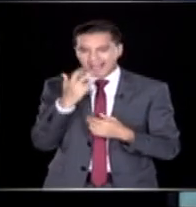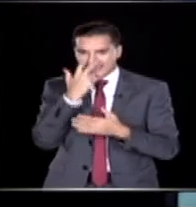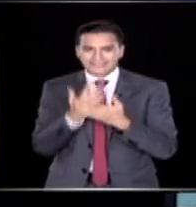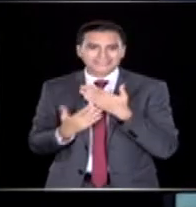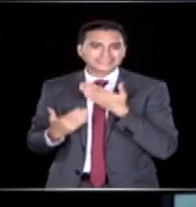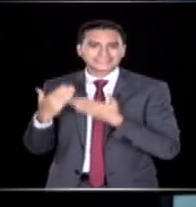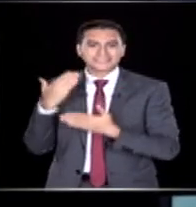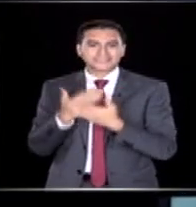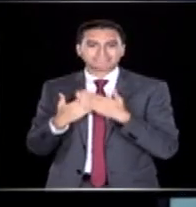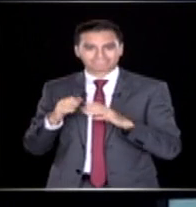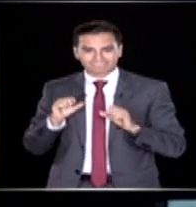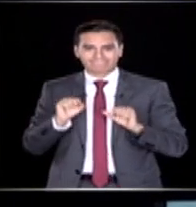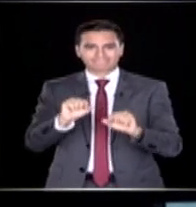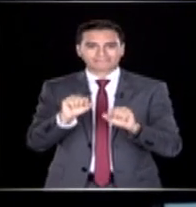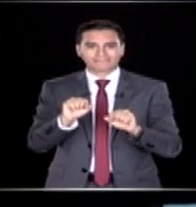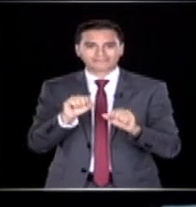للسيطرة على فيينا.